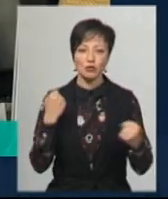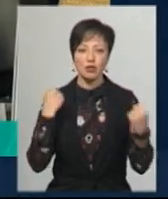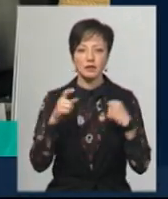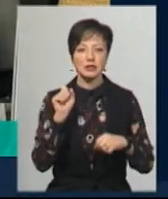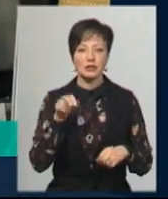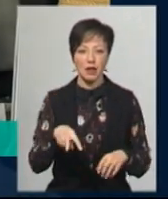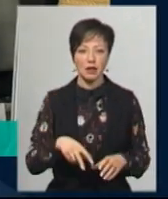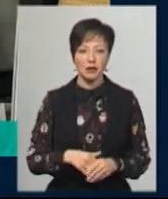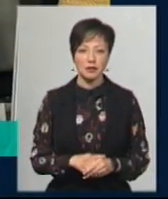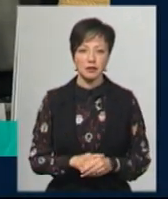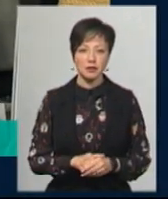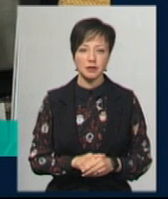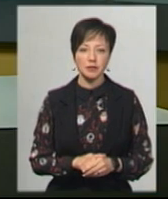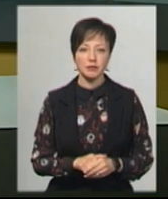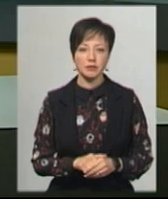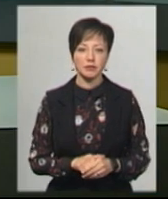зали.